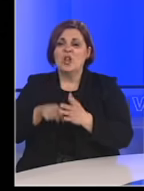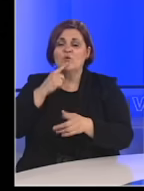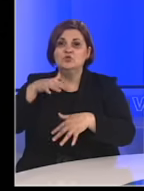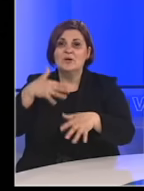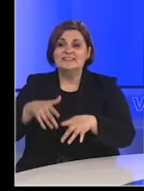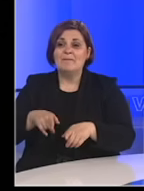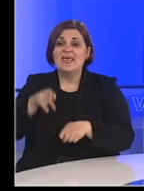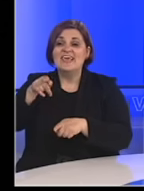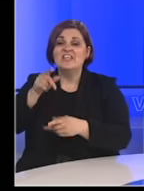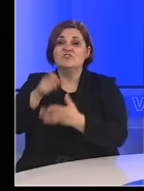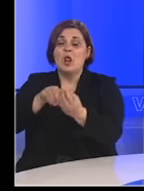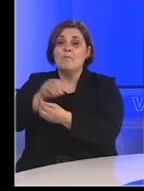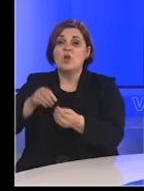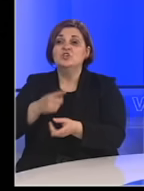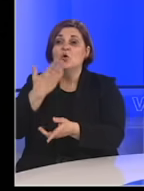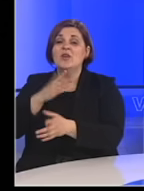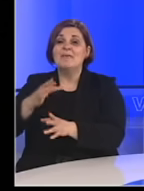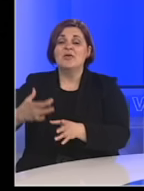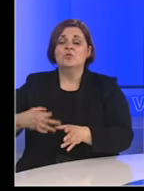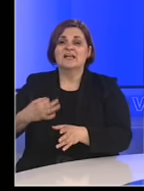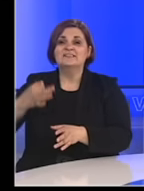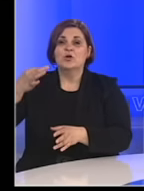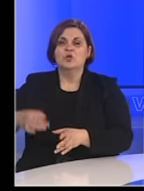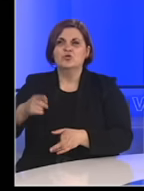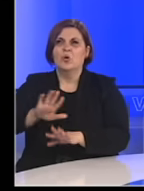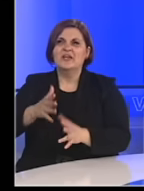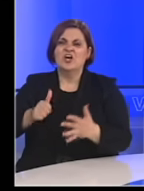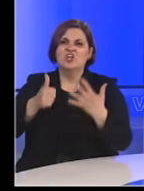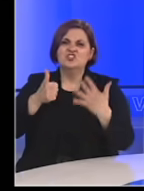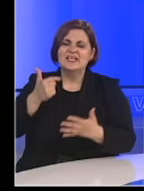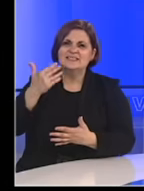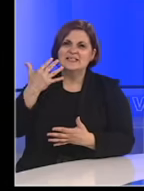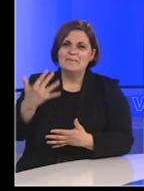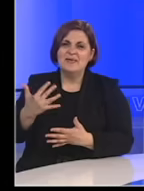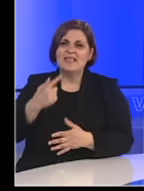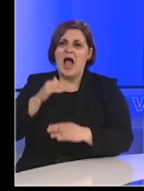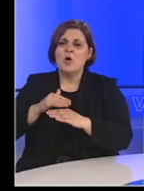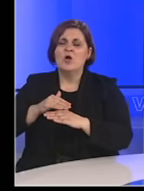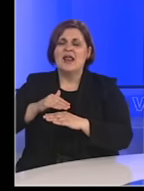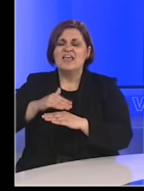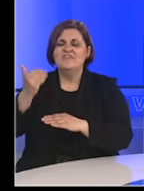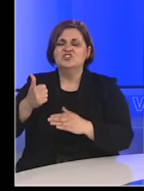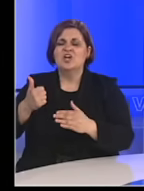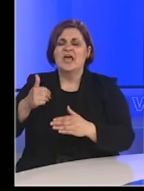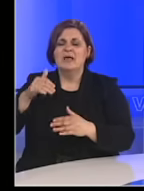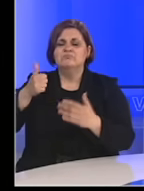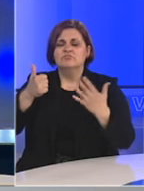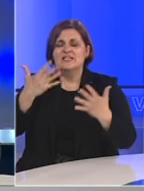porodica ako ne mogu se na drugi način osigurati. Tu je negdje oko 65, ako ne bude i više hiljada